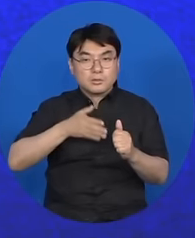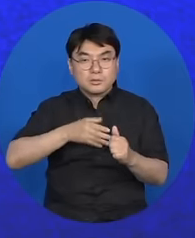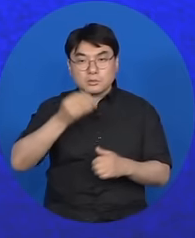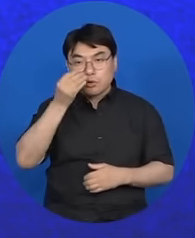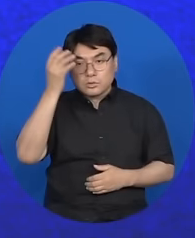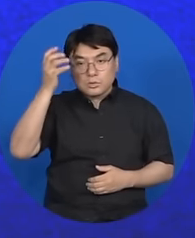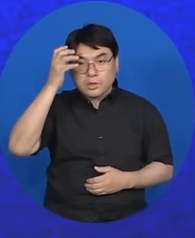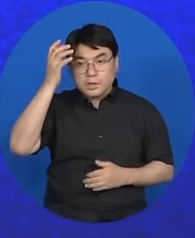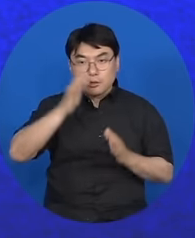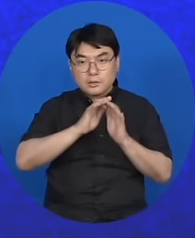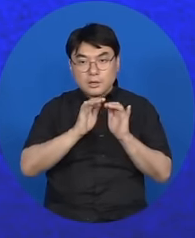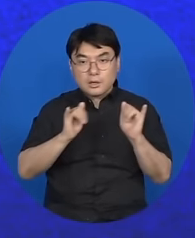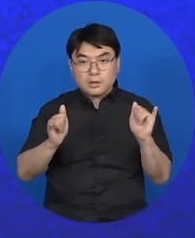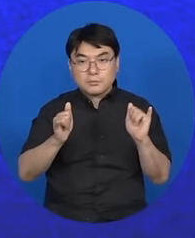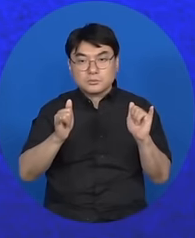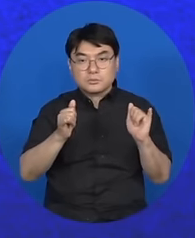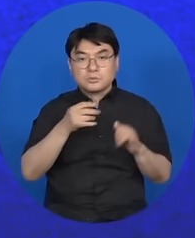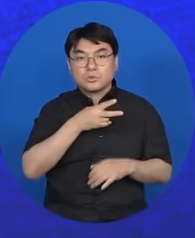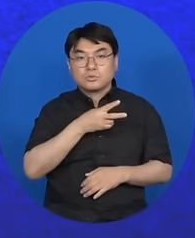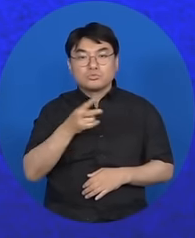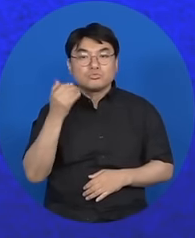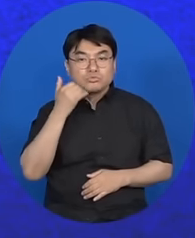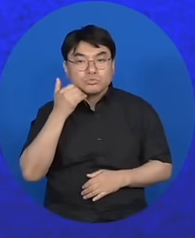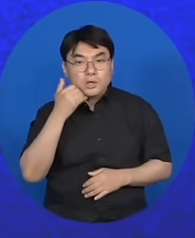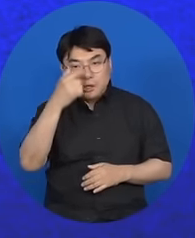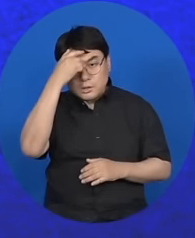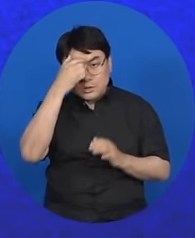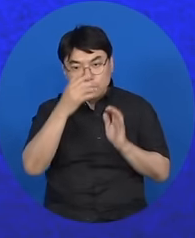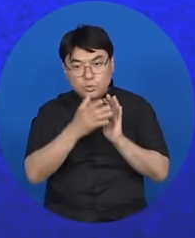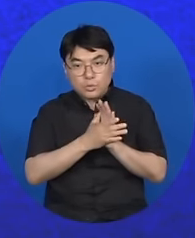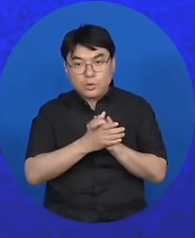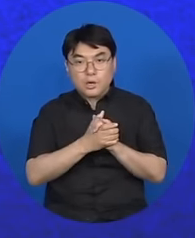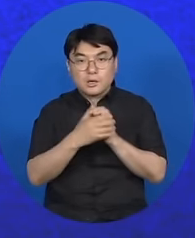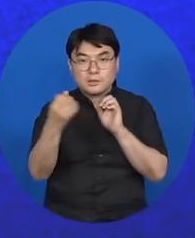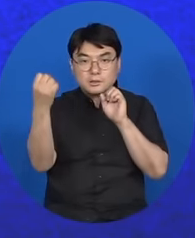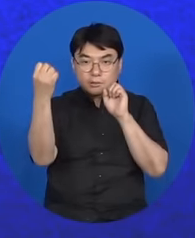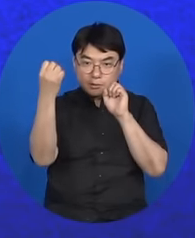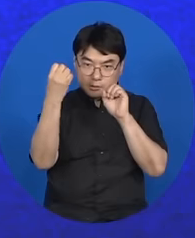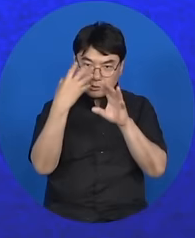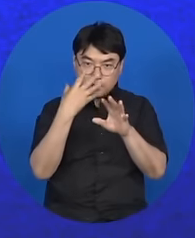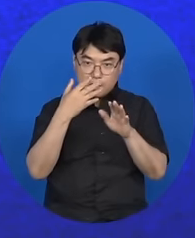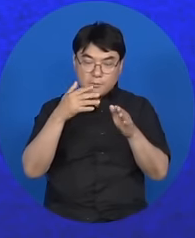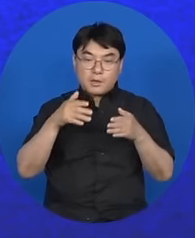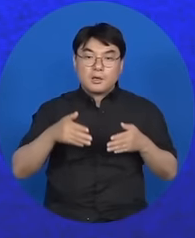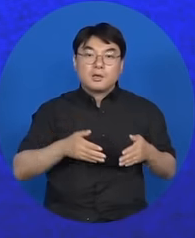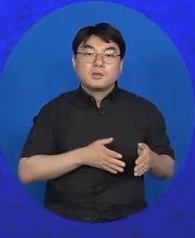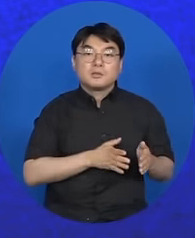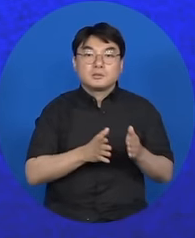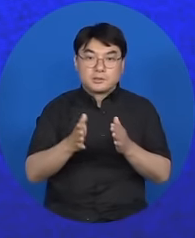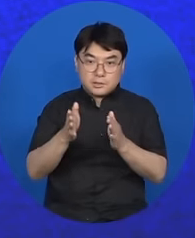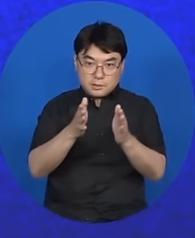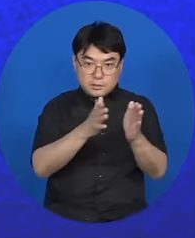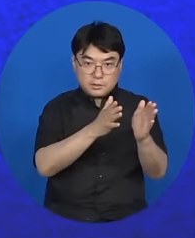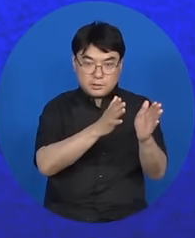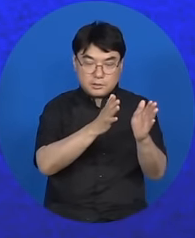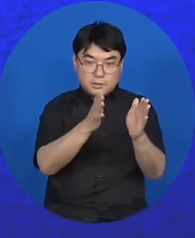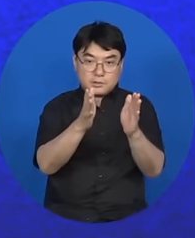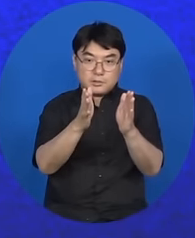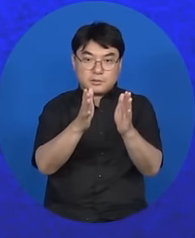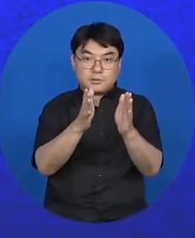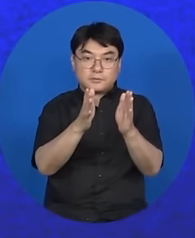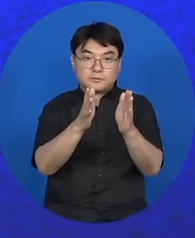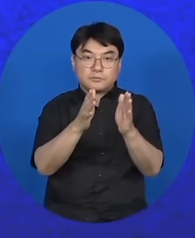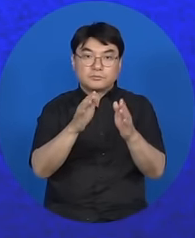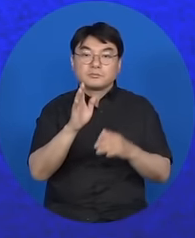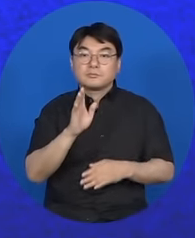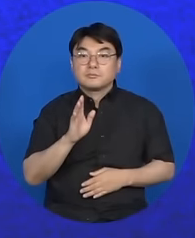사람은 누군가의 기도가 응답되는 통로가 되는 사람들입니다. 나의